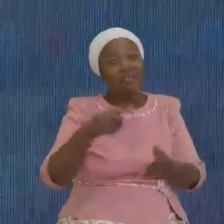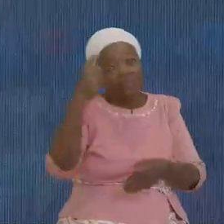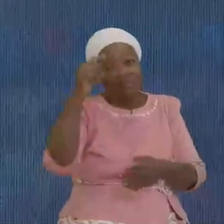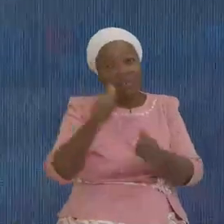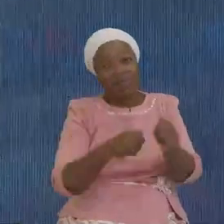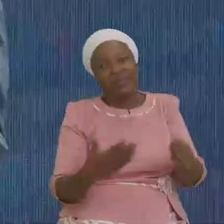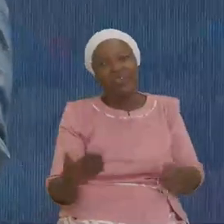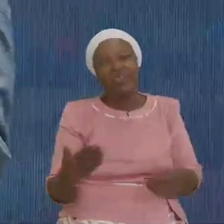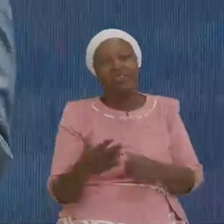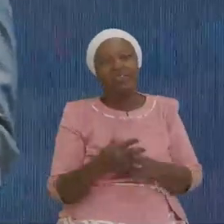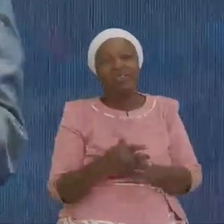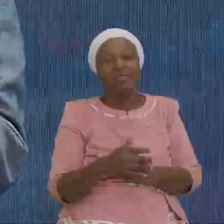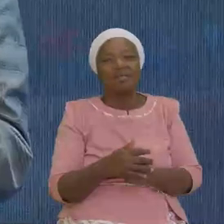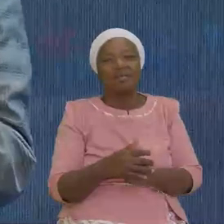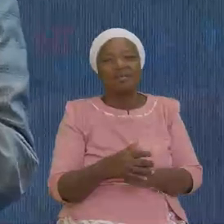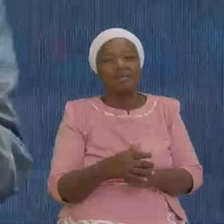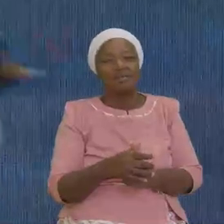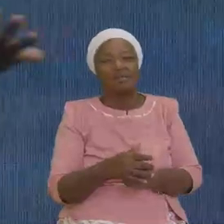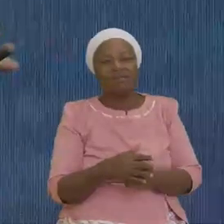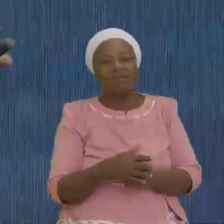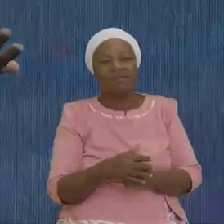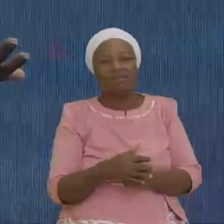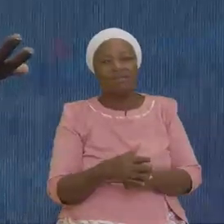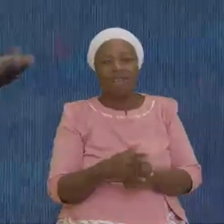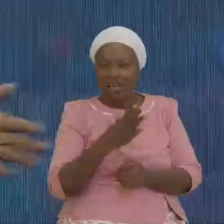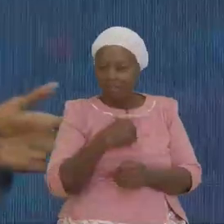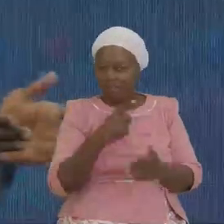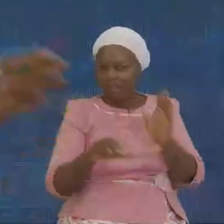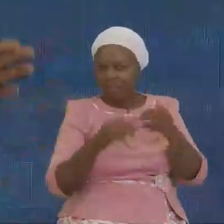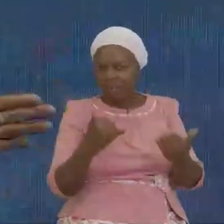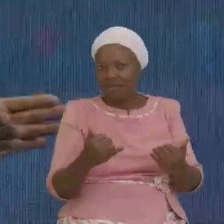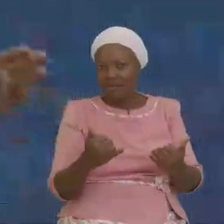Tu sais que Jésus a payé pour tout.